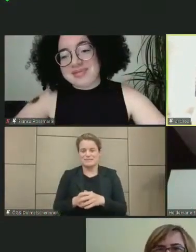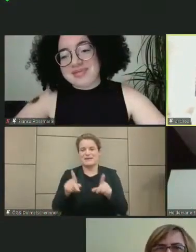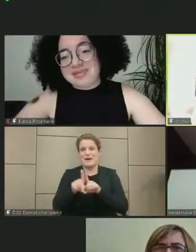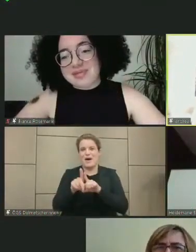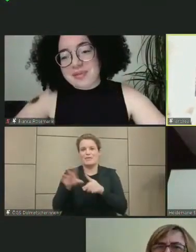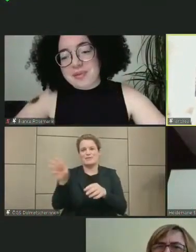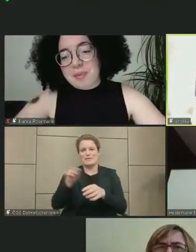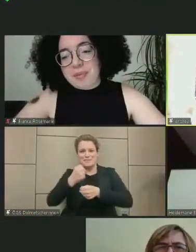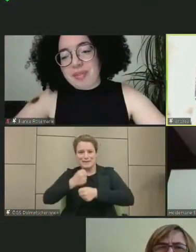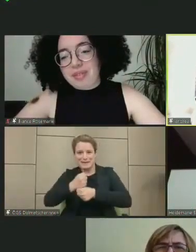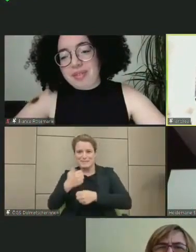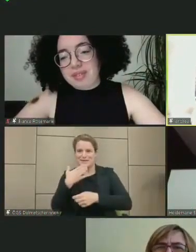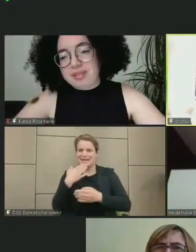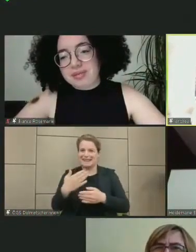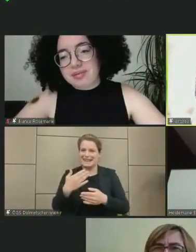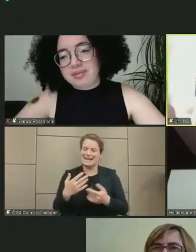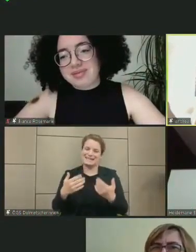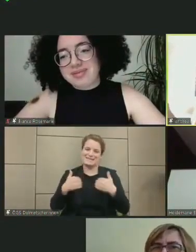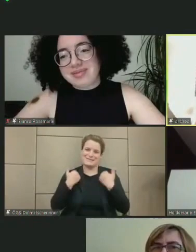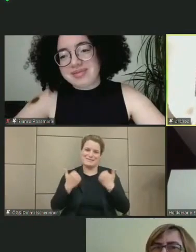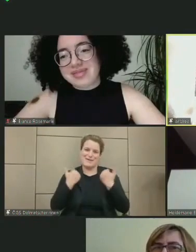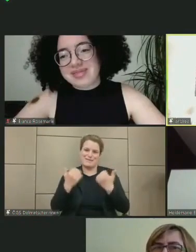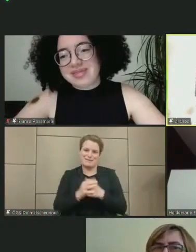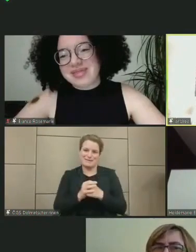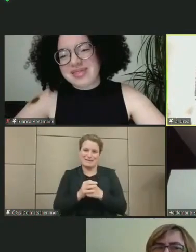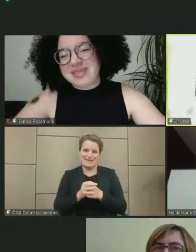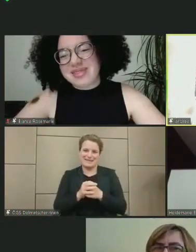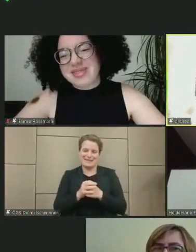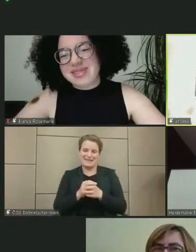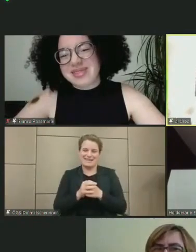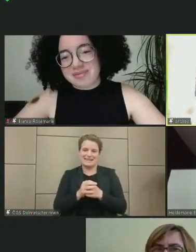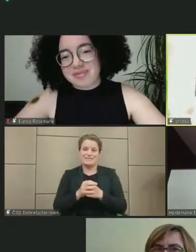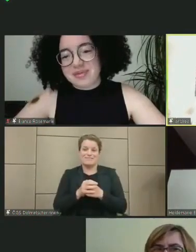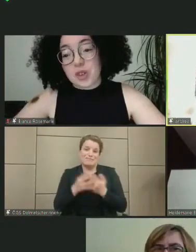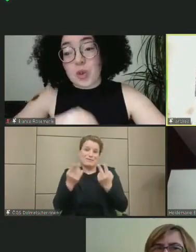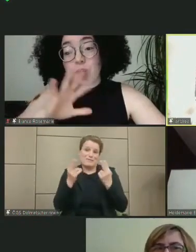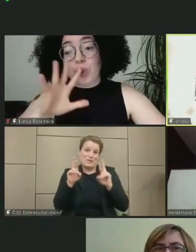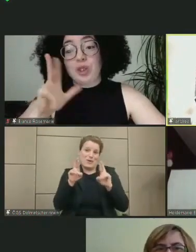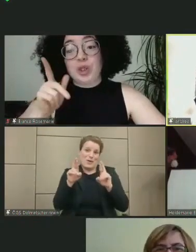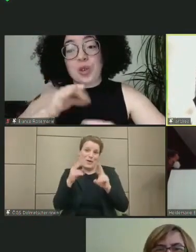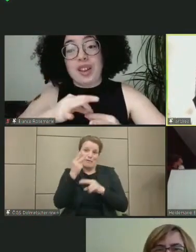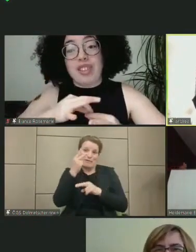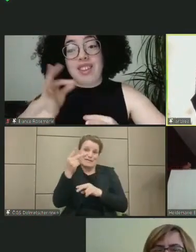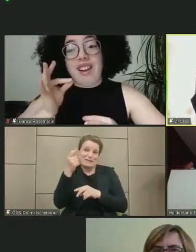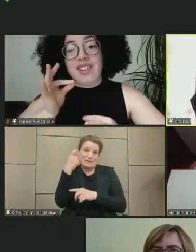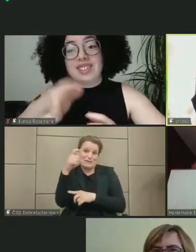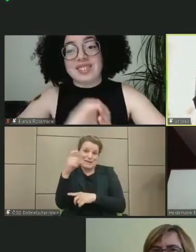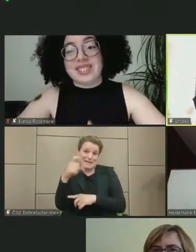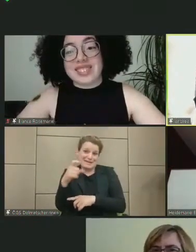mir wirklich eine Freude und man sieht sich dann auf Instagram oder